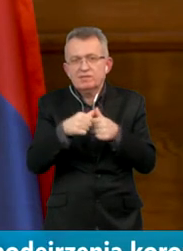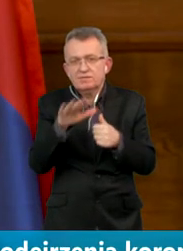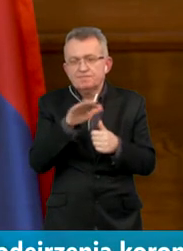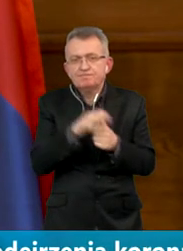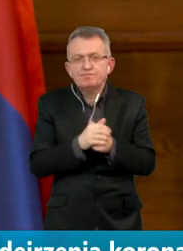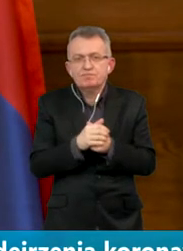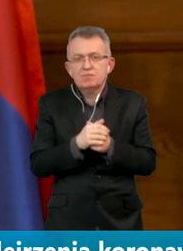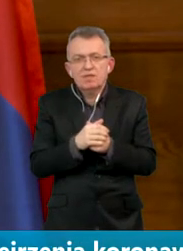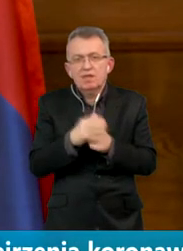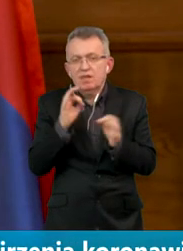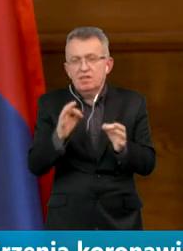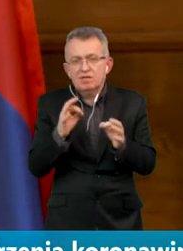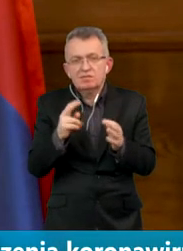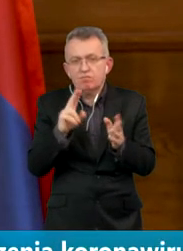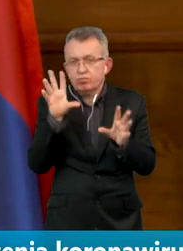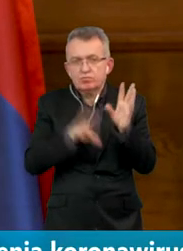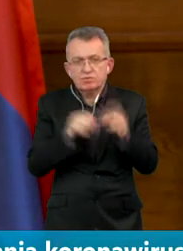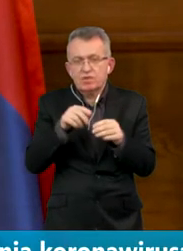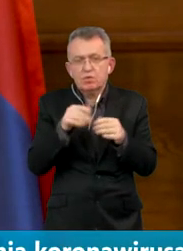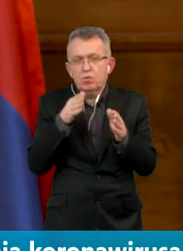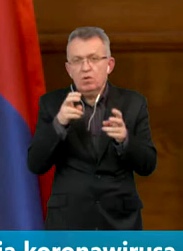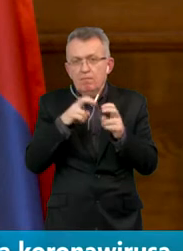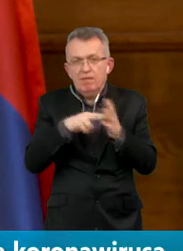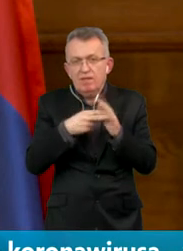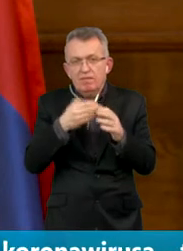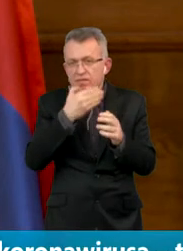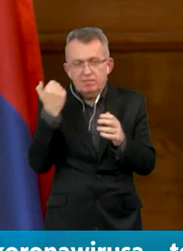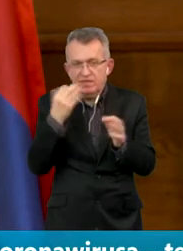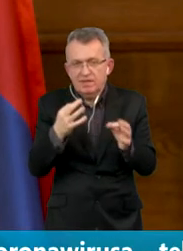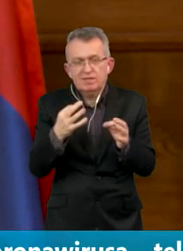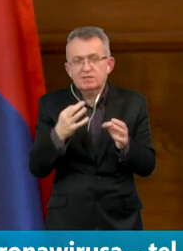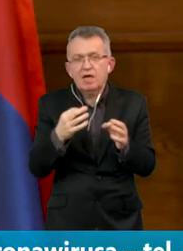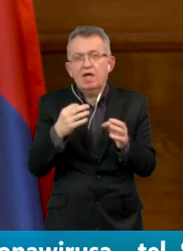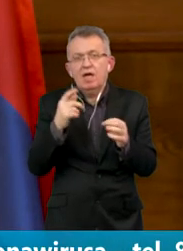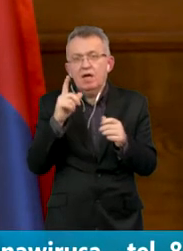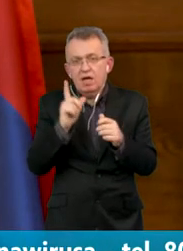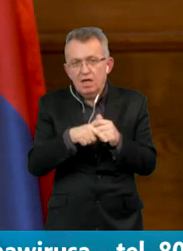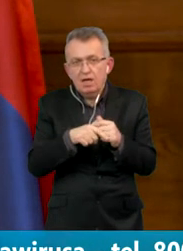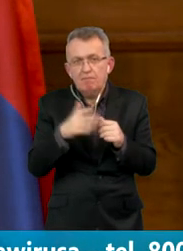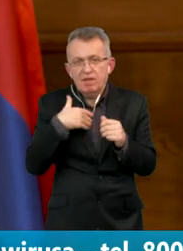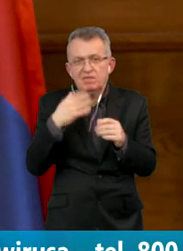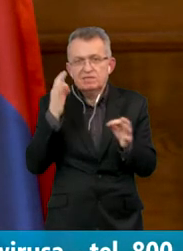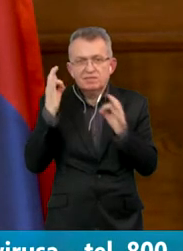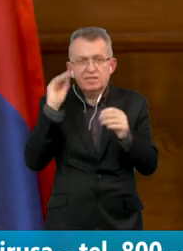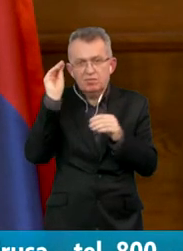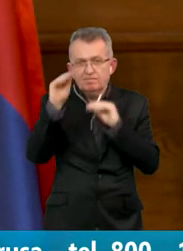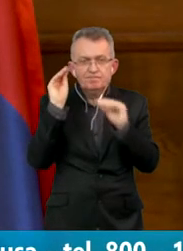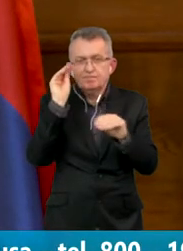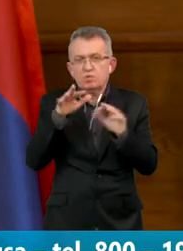W tej chwili nie mamy w budżecie remontu ulicy Okulickiego, natomiast rzeczywiście mamy sygnały, szczególnie